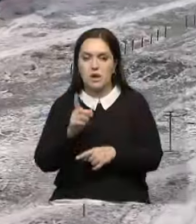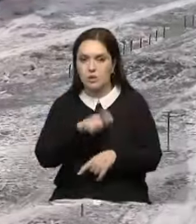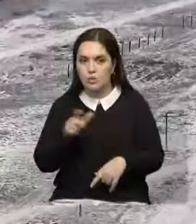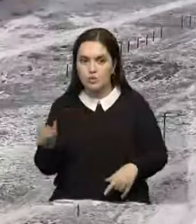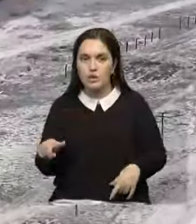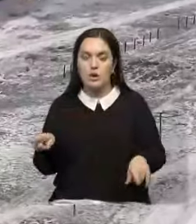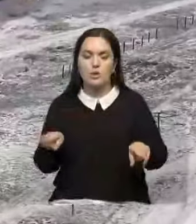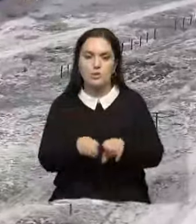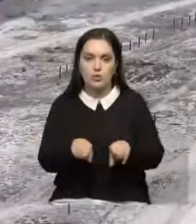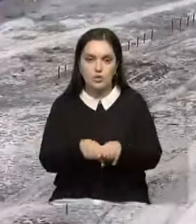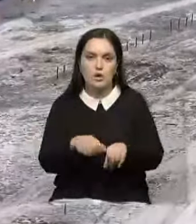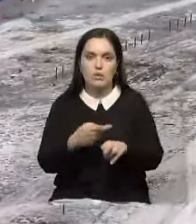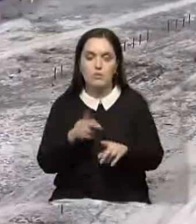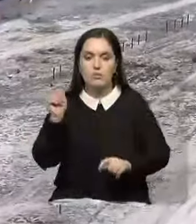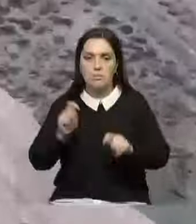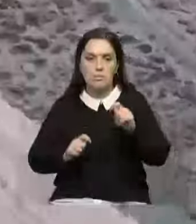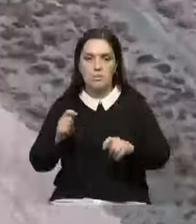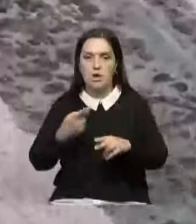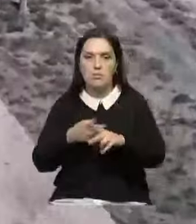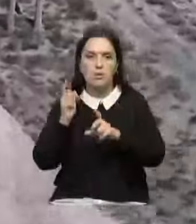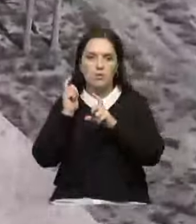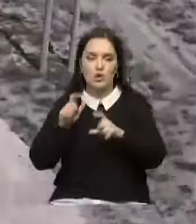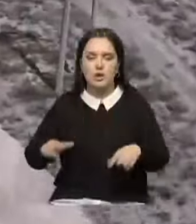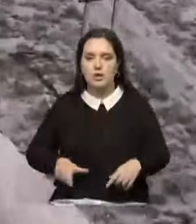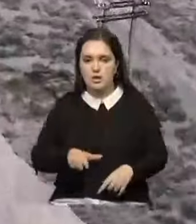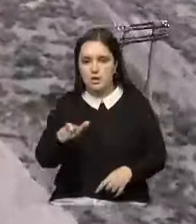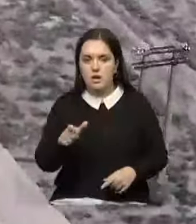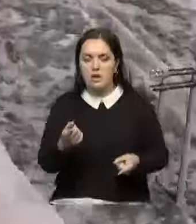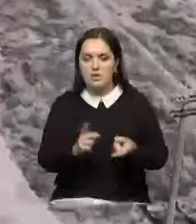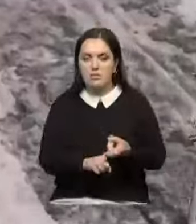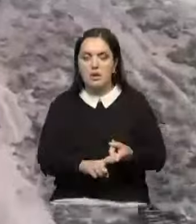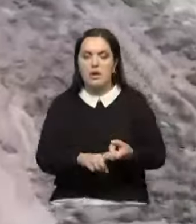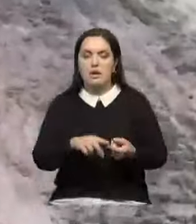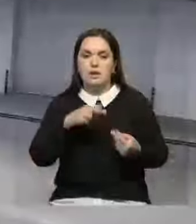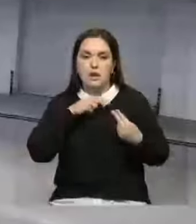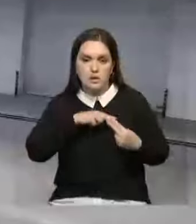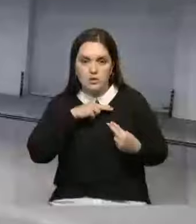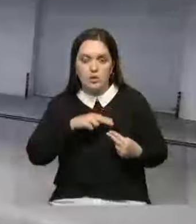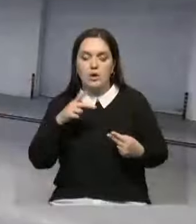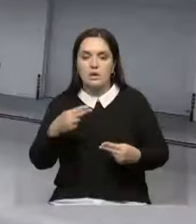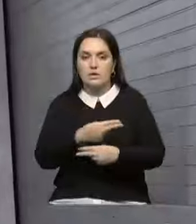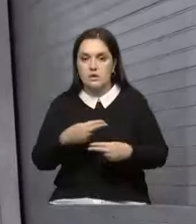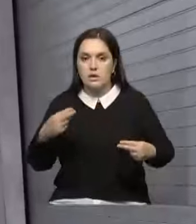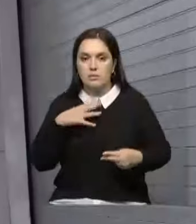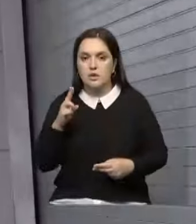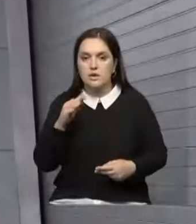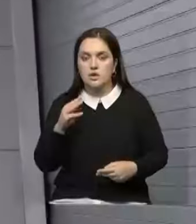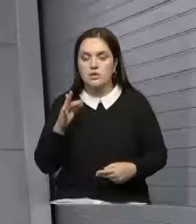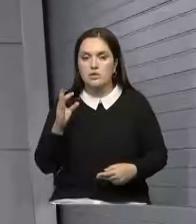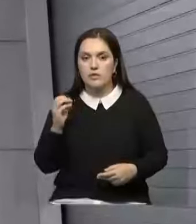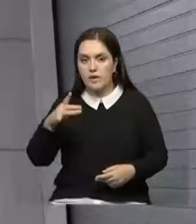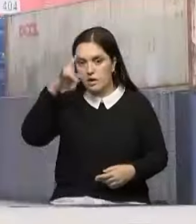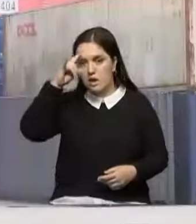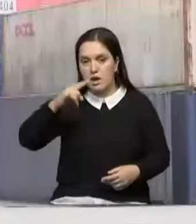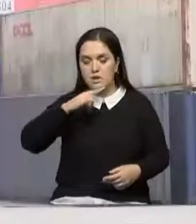обошли стороной участники саммита транспортное и логистическое сотрудничество. Эту тему, в частности, поднимал и Касым-Жомарт Токаев.